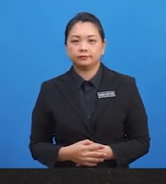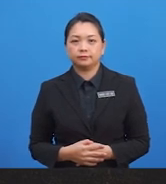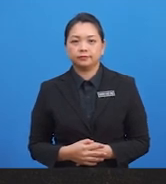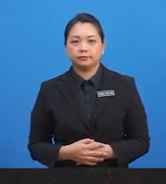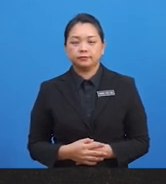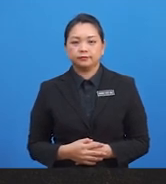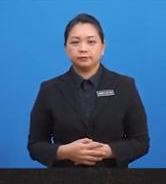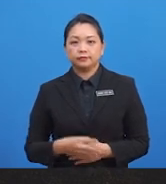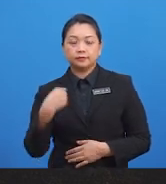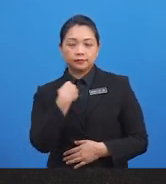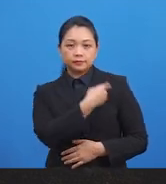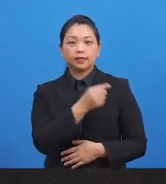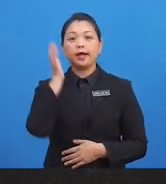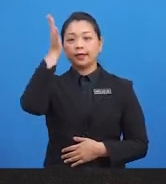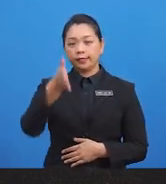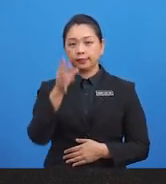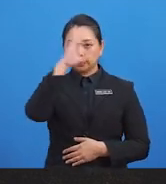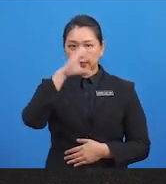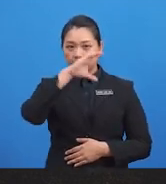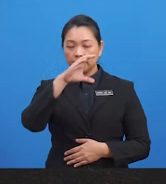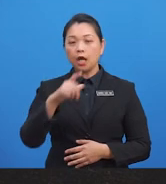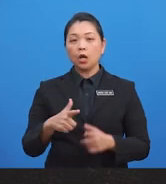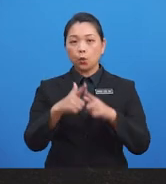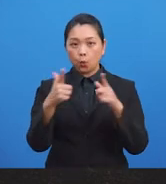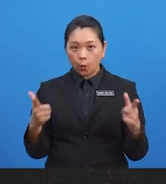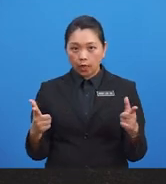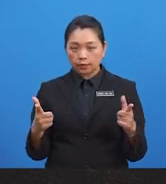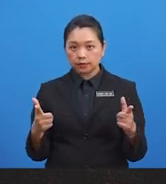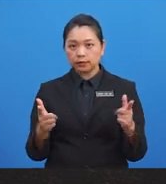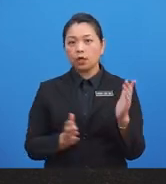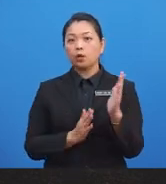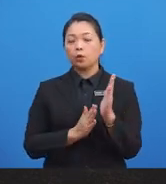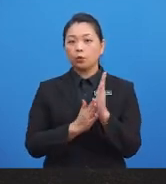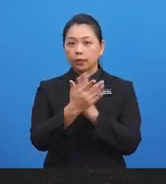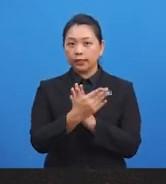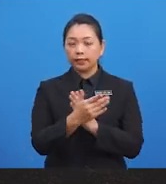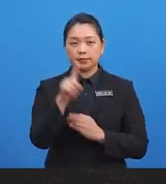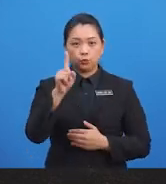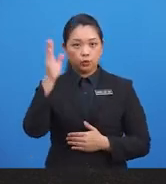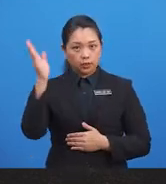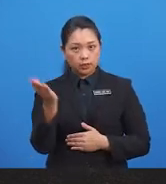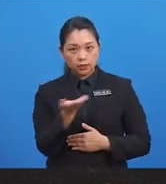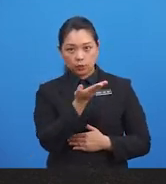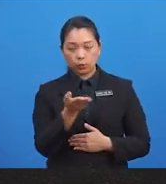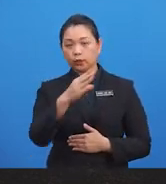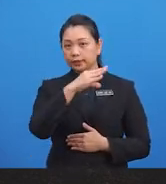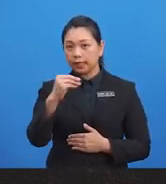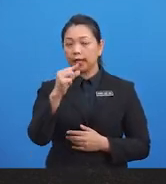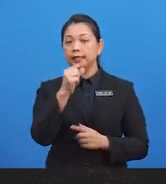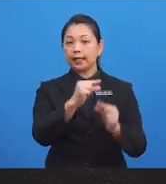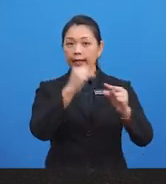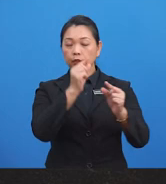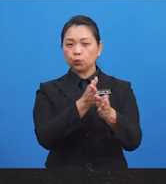Dalam contoh 5, kita akan mencari luas yang dibatasi oleh garis lengkung